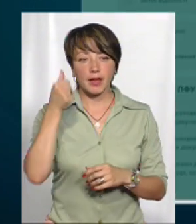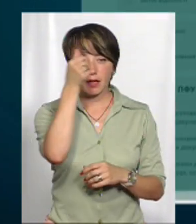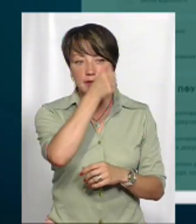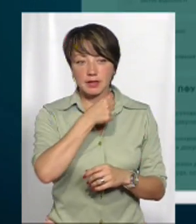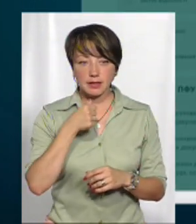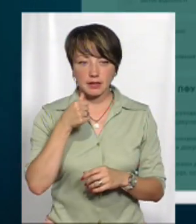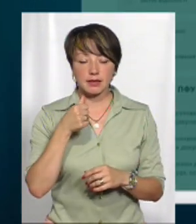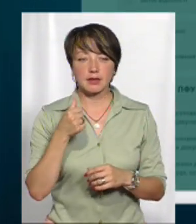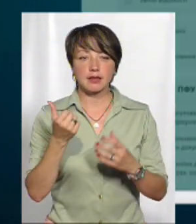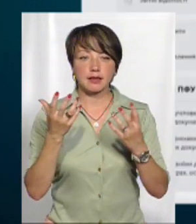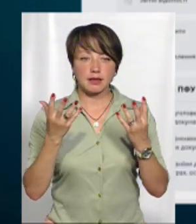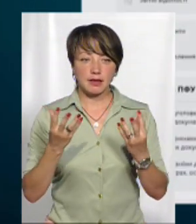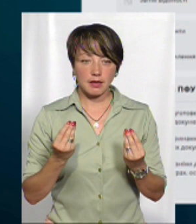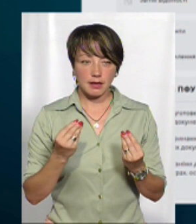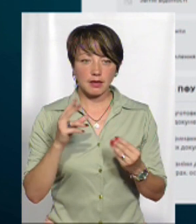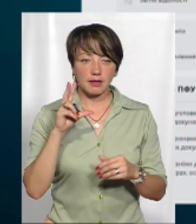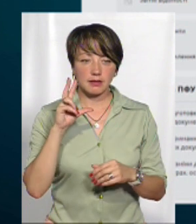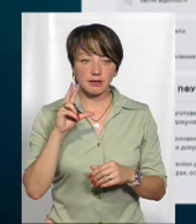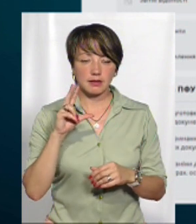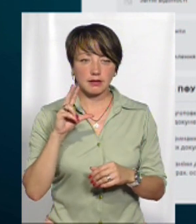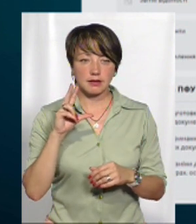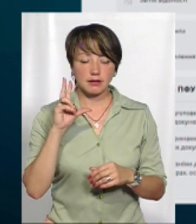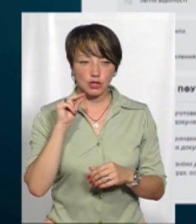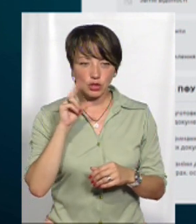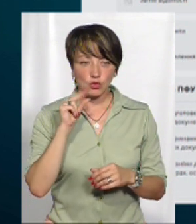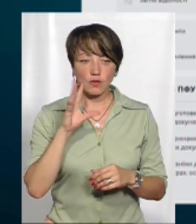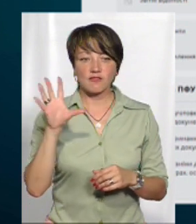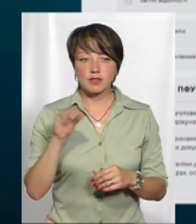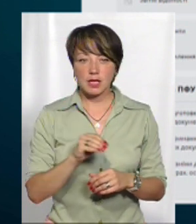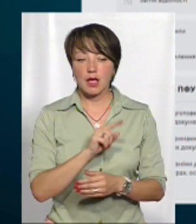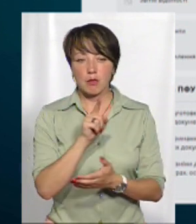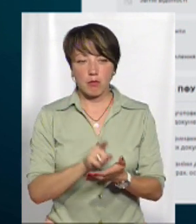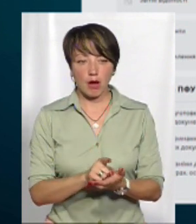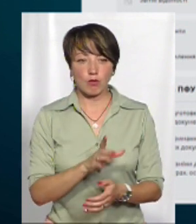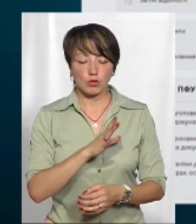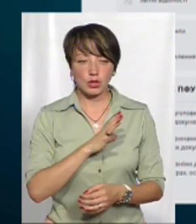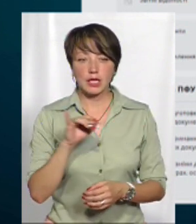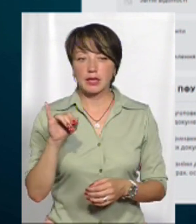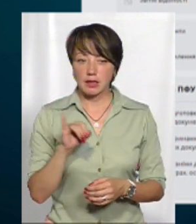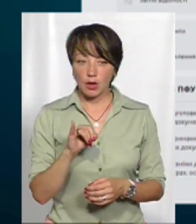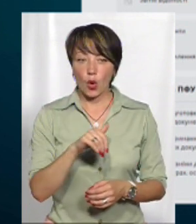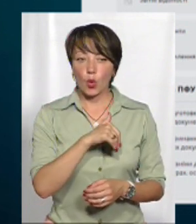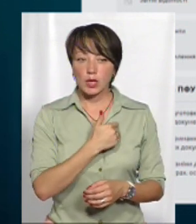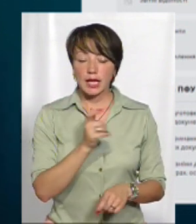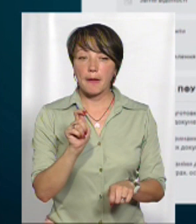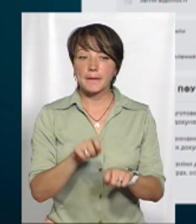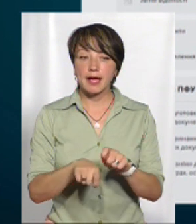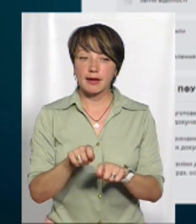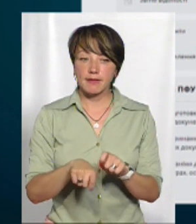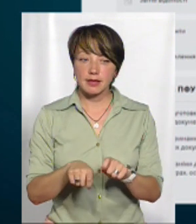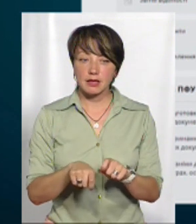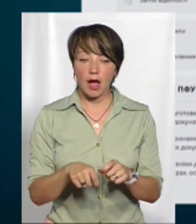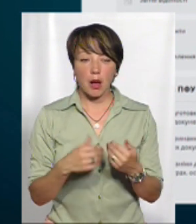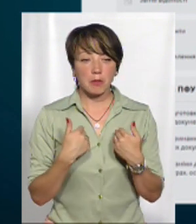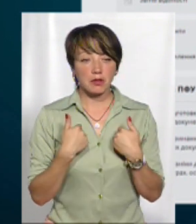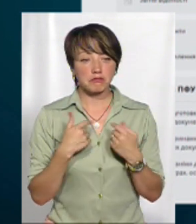рік, от там от, рік, дату, все як має бути. І хотіла перевірити,